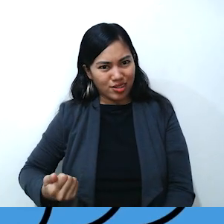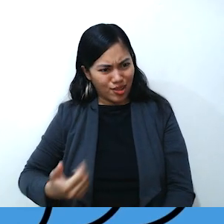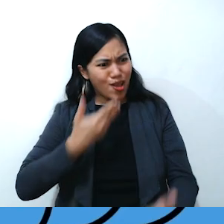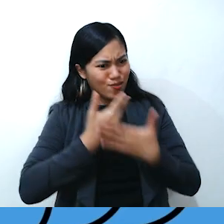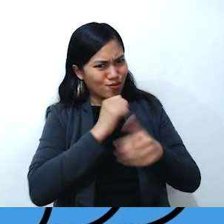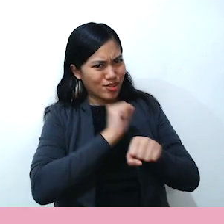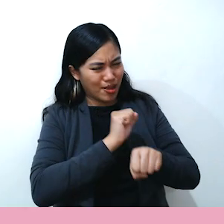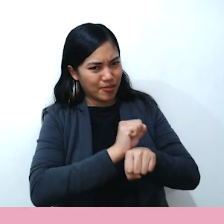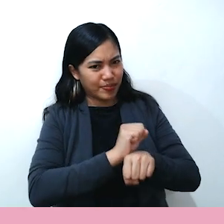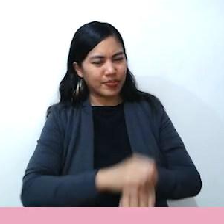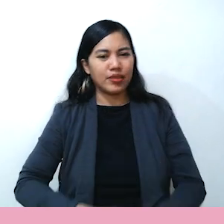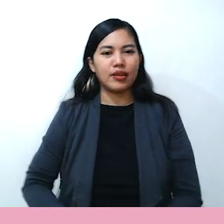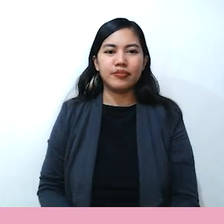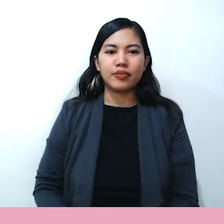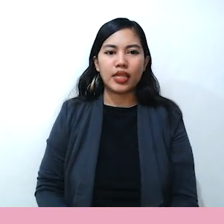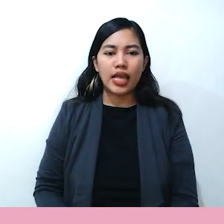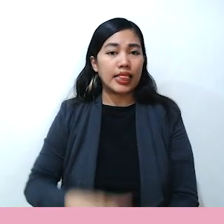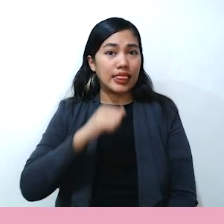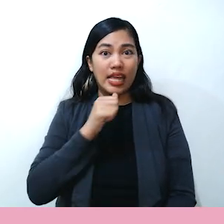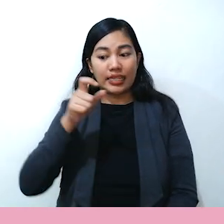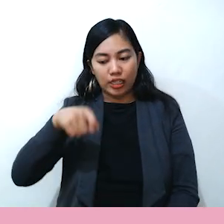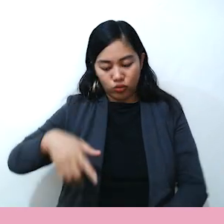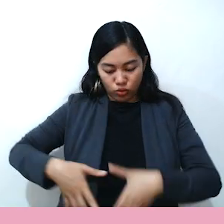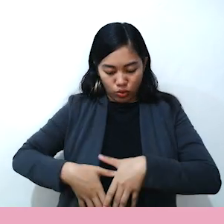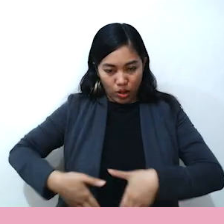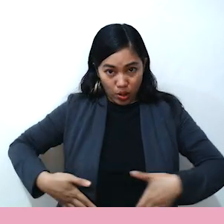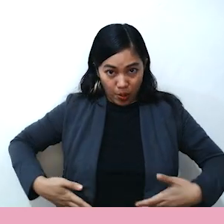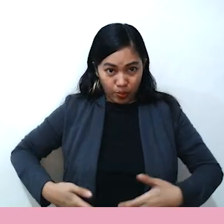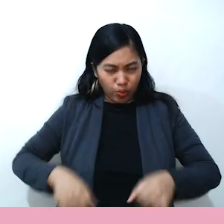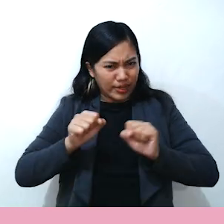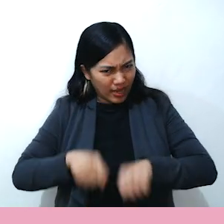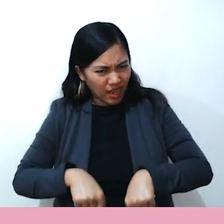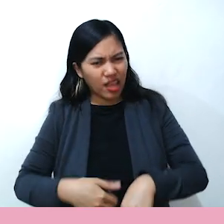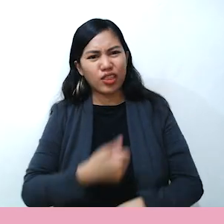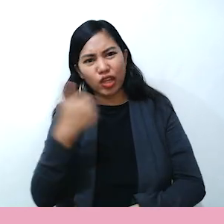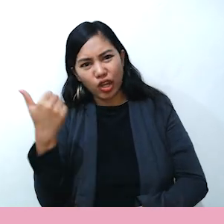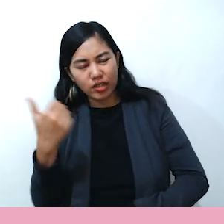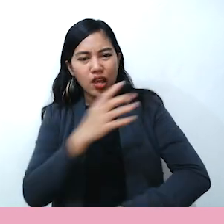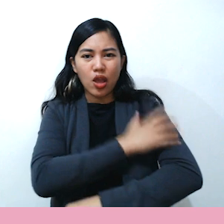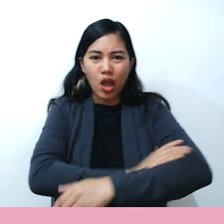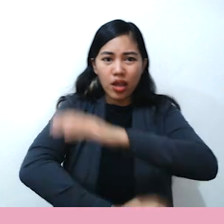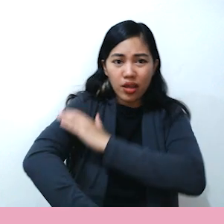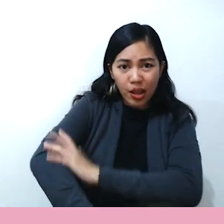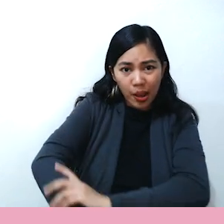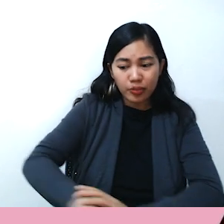Magaling, Betty! Hindi kailangang sa tiyan ang iniksyon. Pwede rin ito sa braso, puwet o itaas na